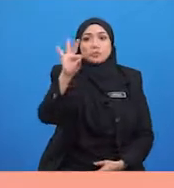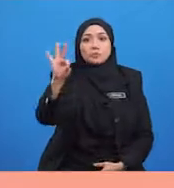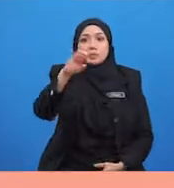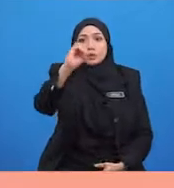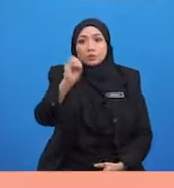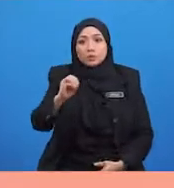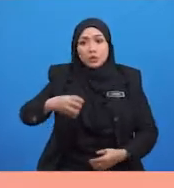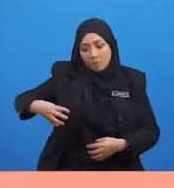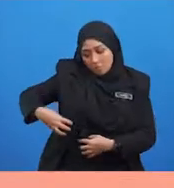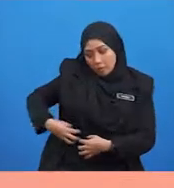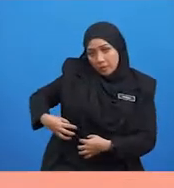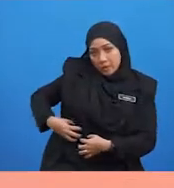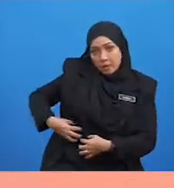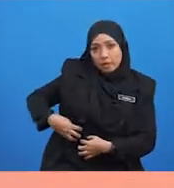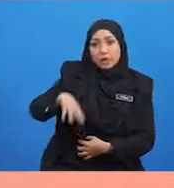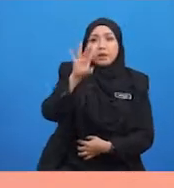82%.